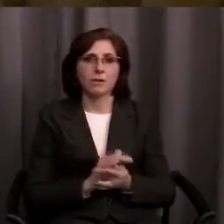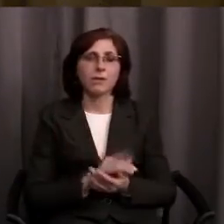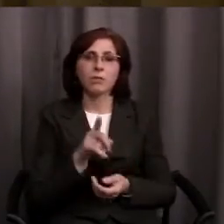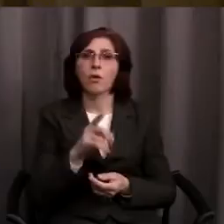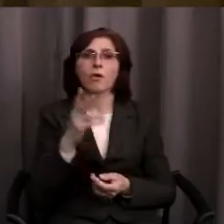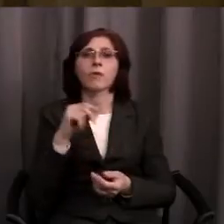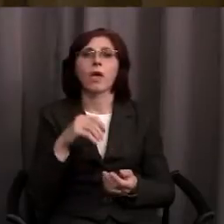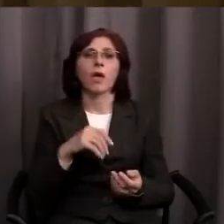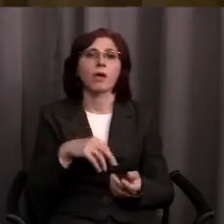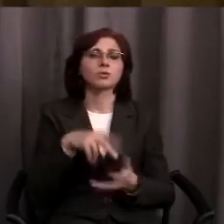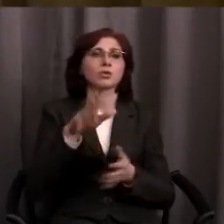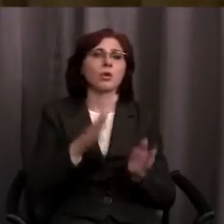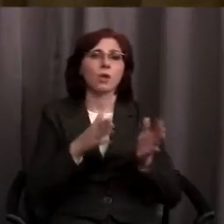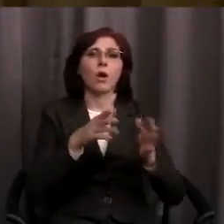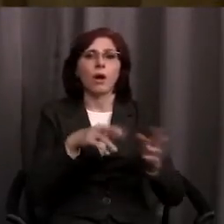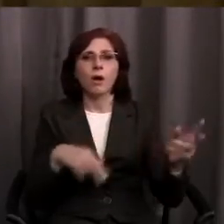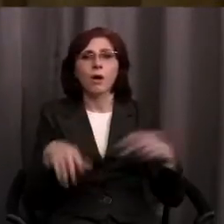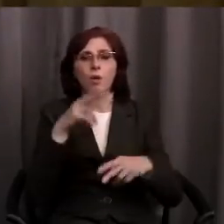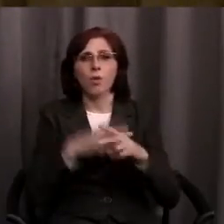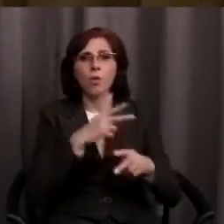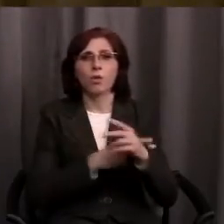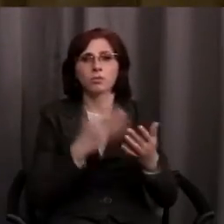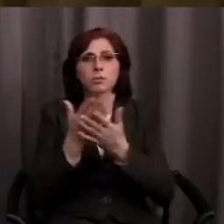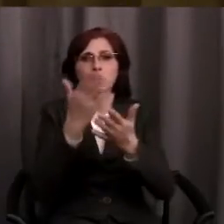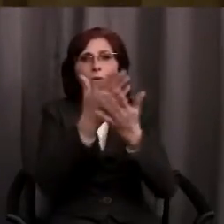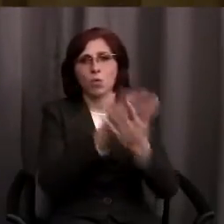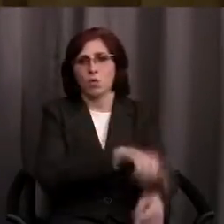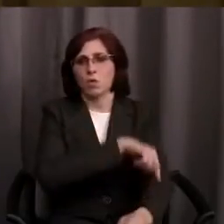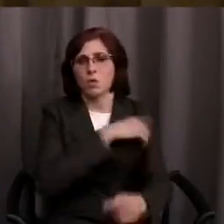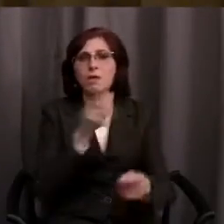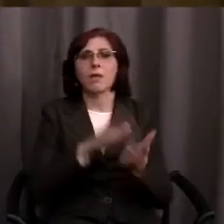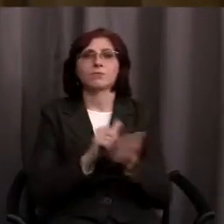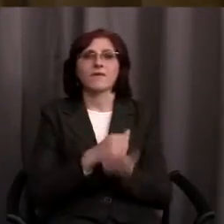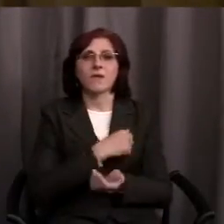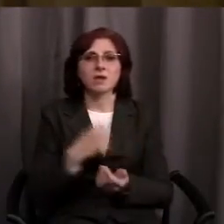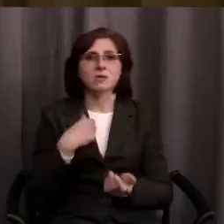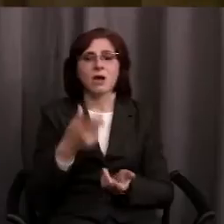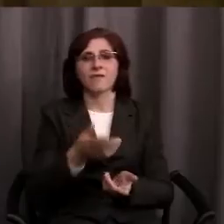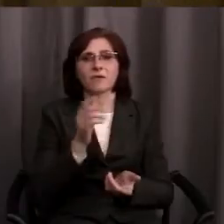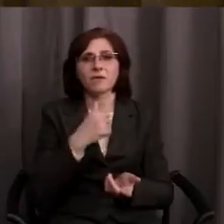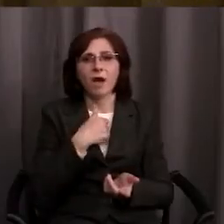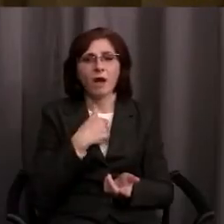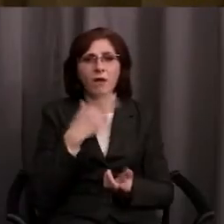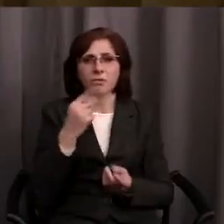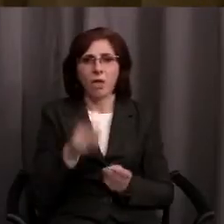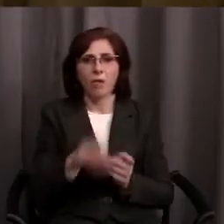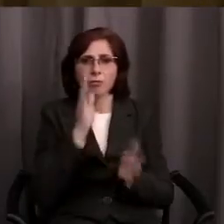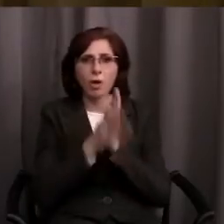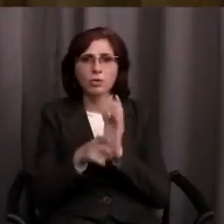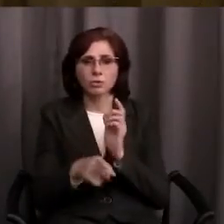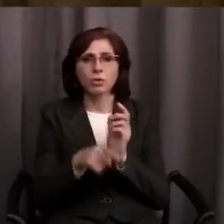nie szło drogami właśnie takimi urzędniczymi, tak to poszło w Warszawie, chociaż ja nie jestem